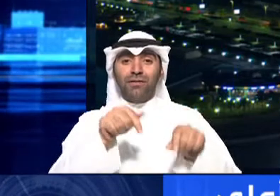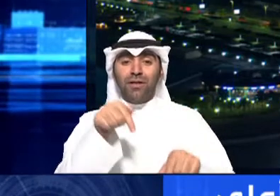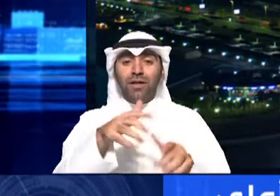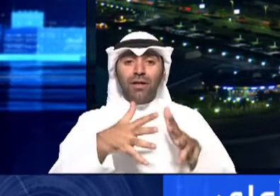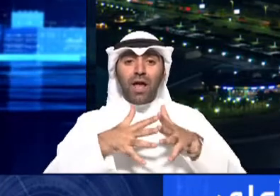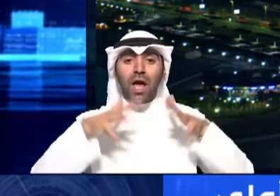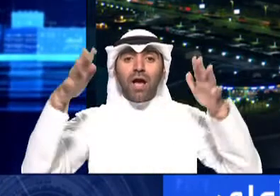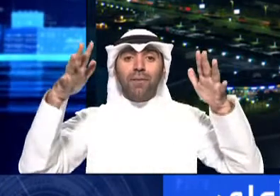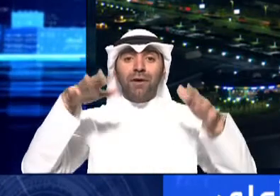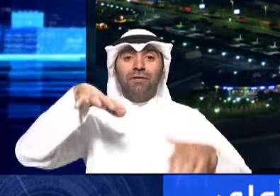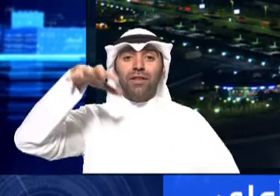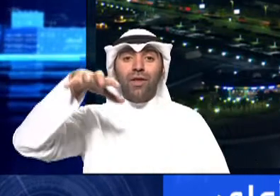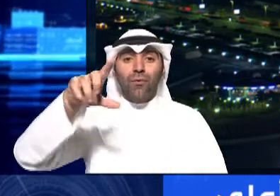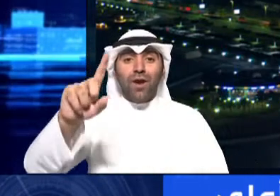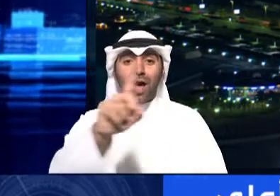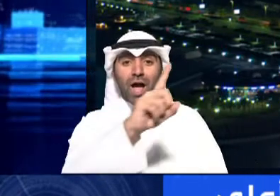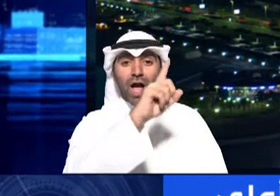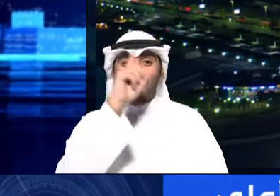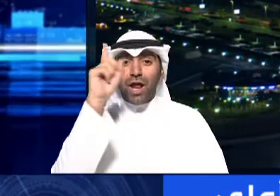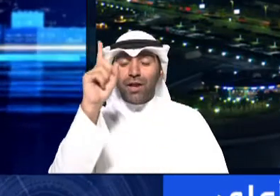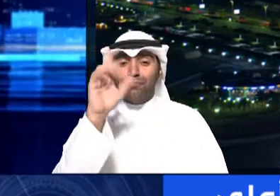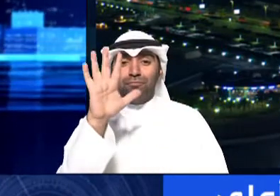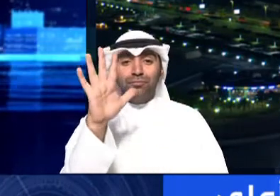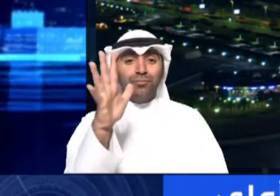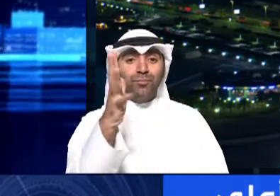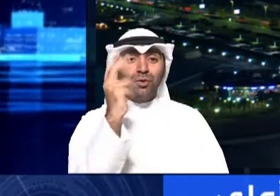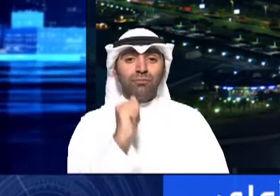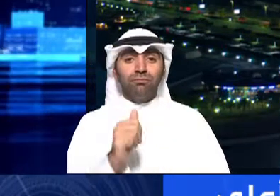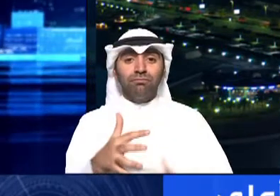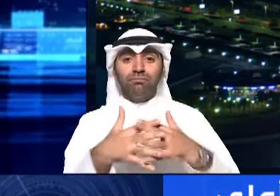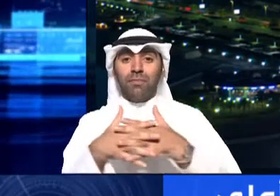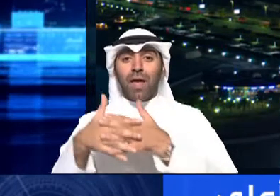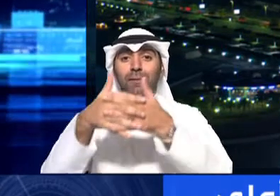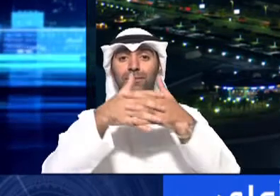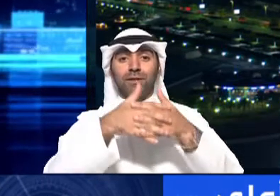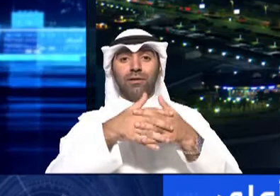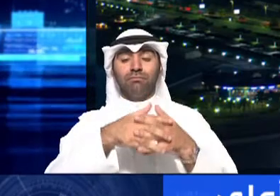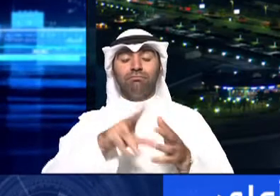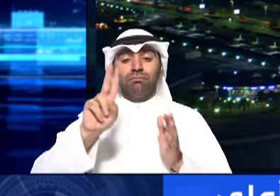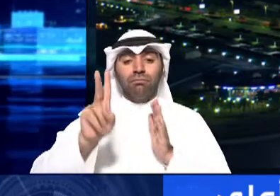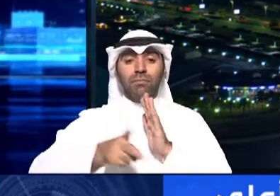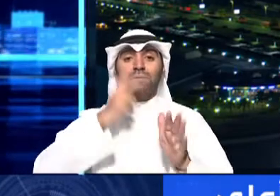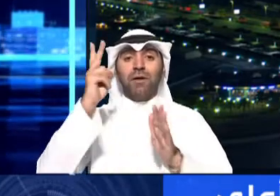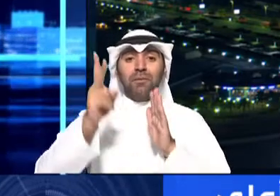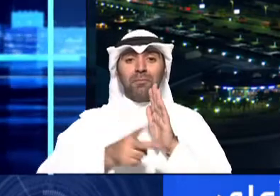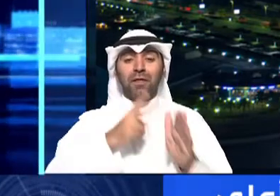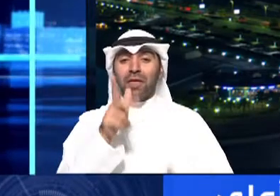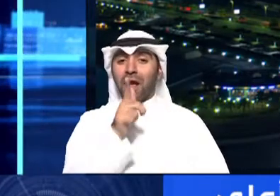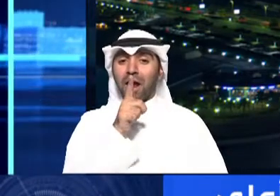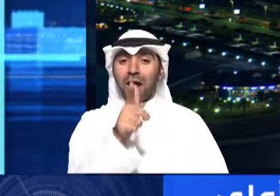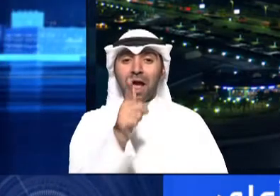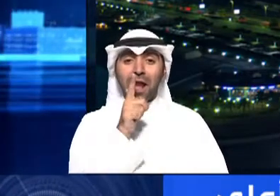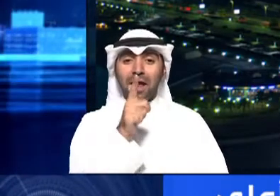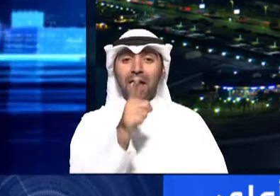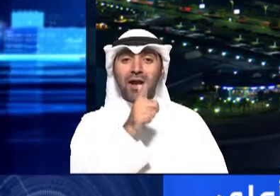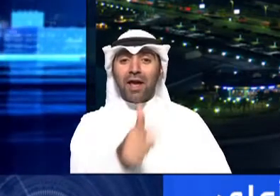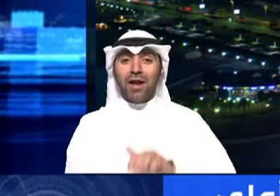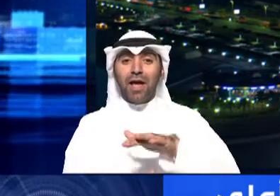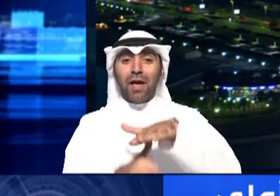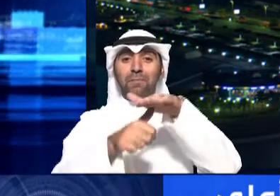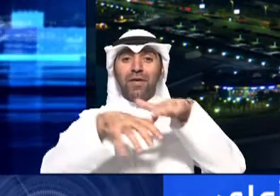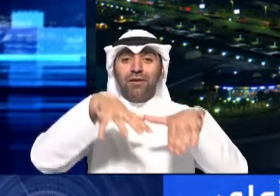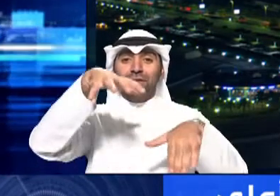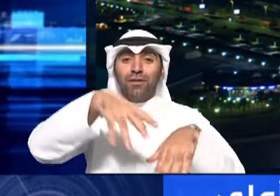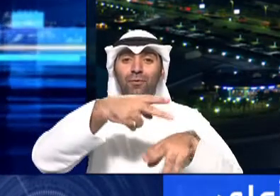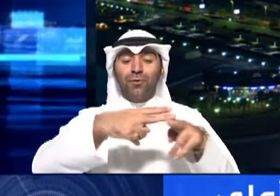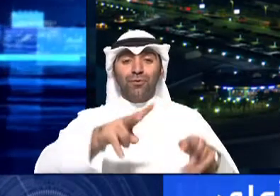ترامب يشيد بحضرة صاحب السمو هذه الإشادات الكبيرة، ويتوج هذا التقدير الكبير